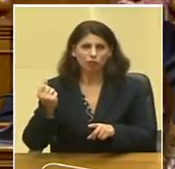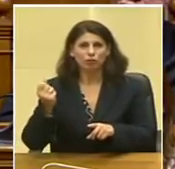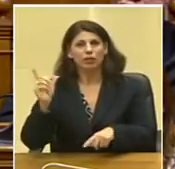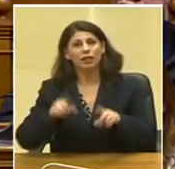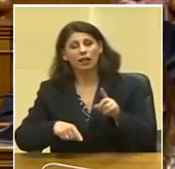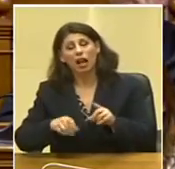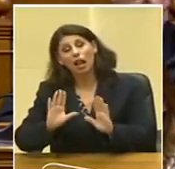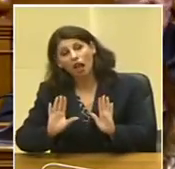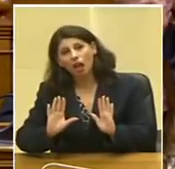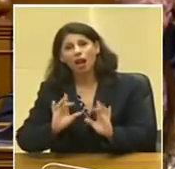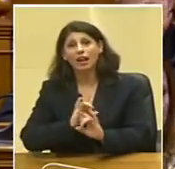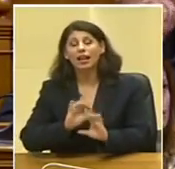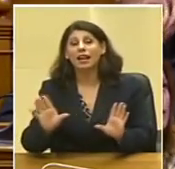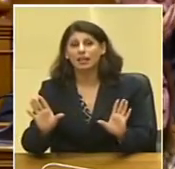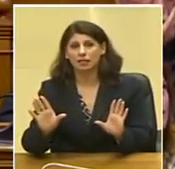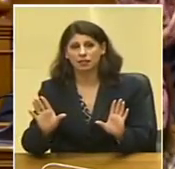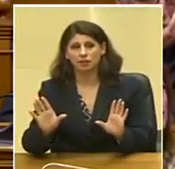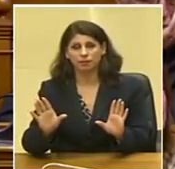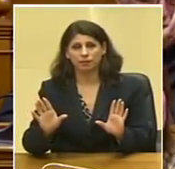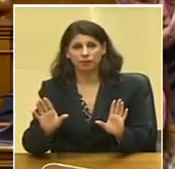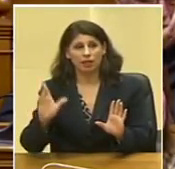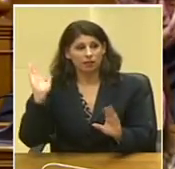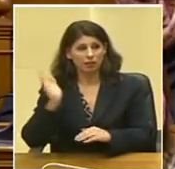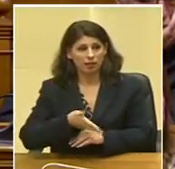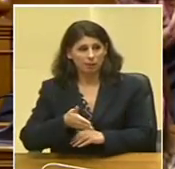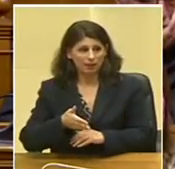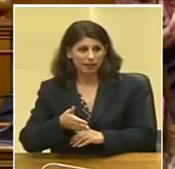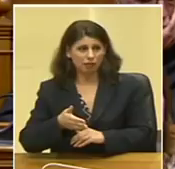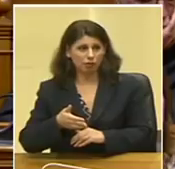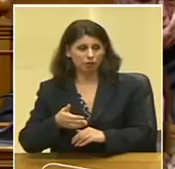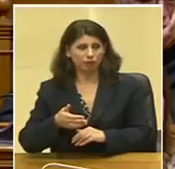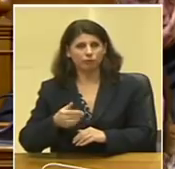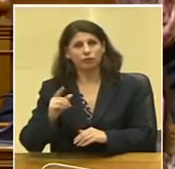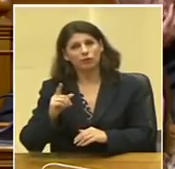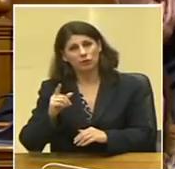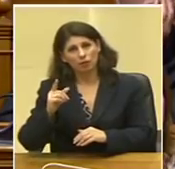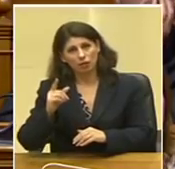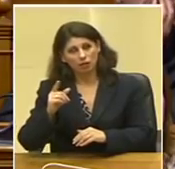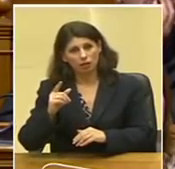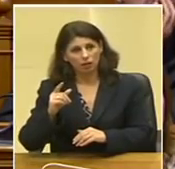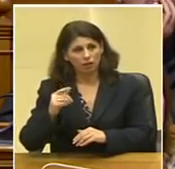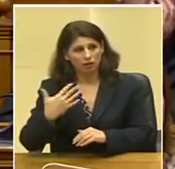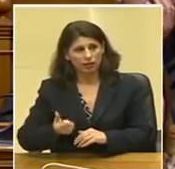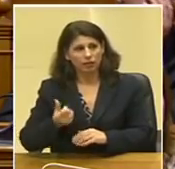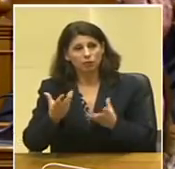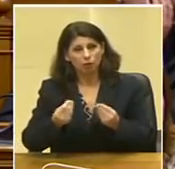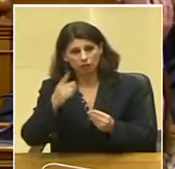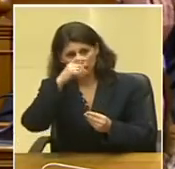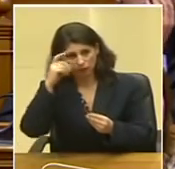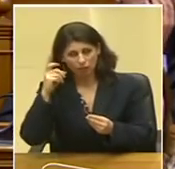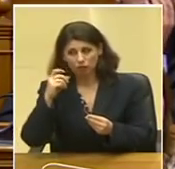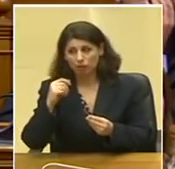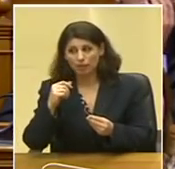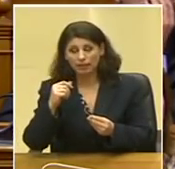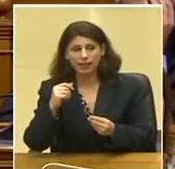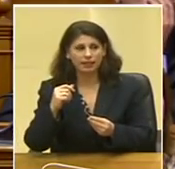κανείς δεν τιμωρείται. Κάποιες άλλες φορές είναι και εξαιρετικά δύσκολο να βρεθούν λογαριασμοί.